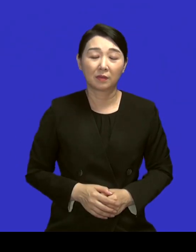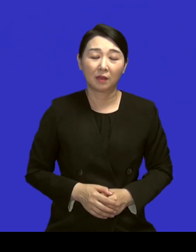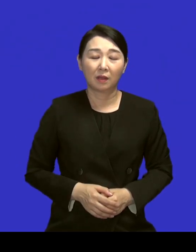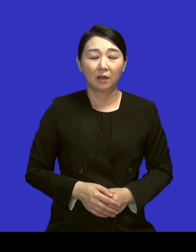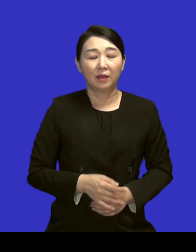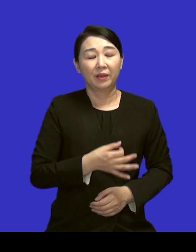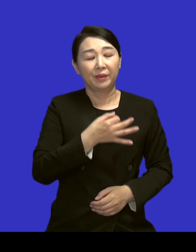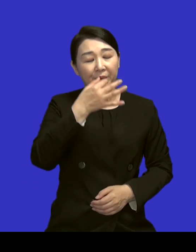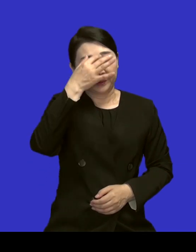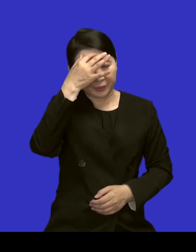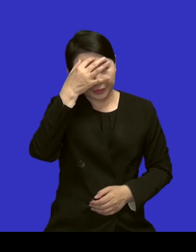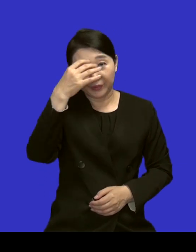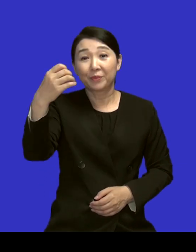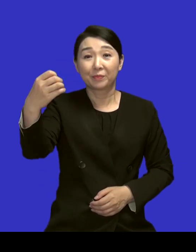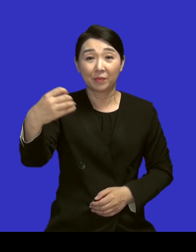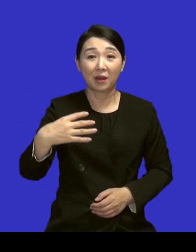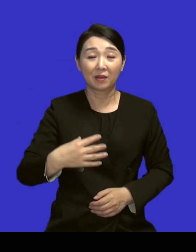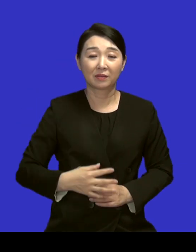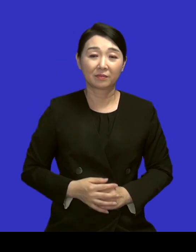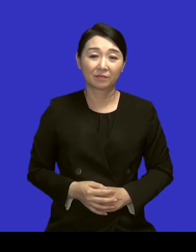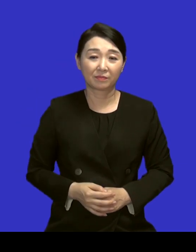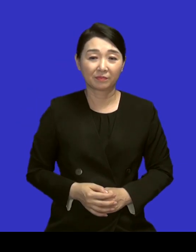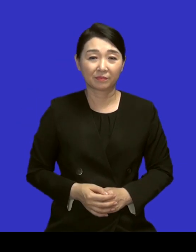이렇게 푹 쉬시면서